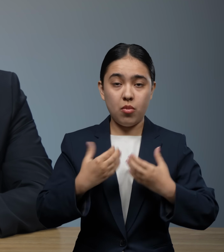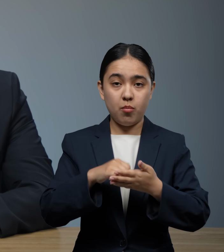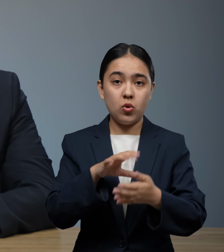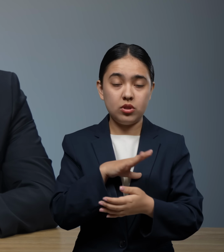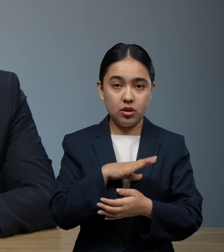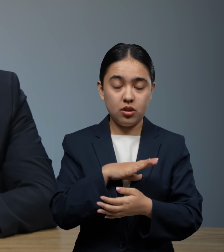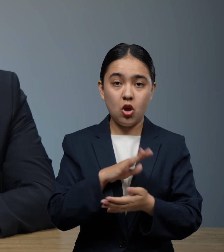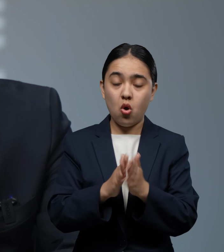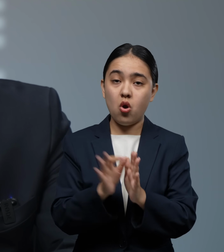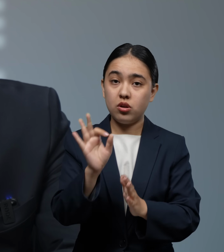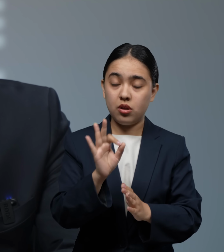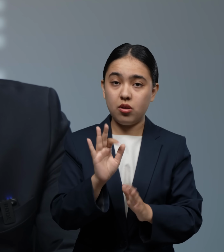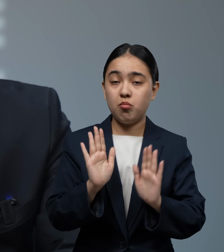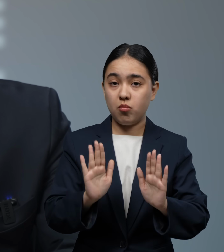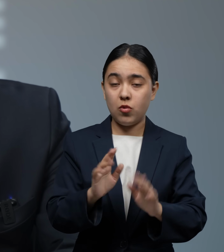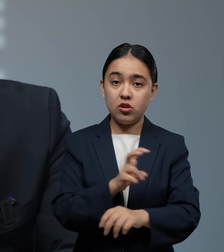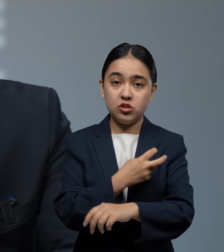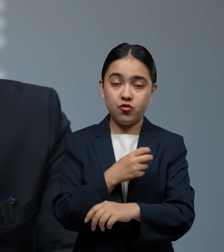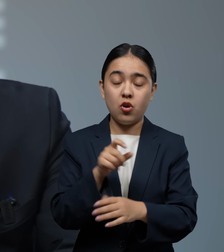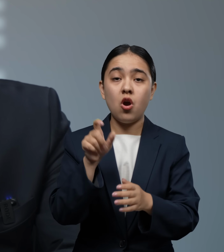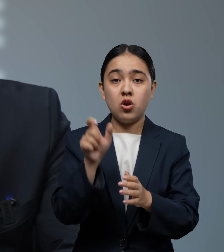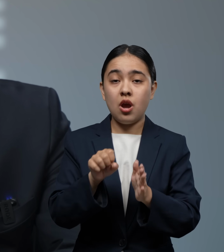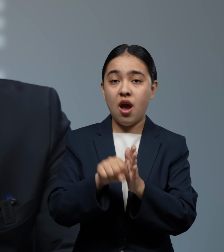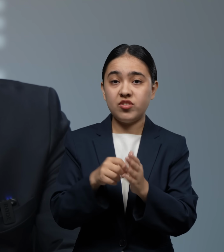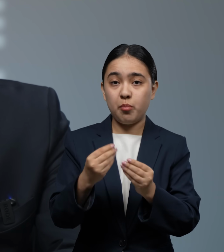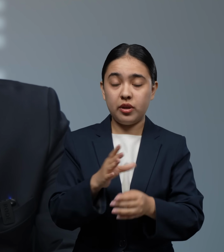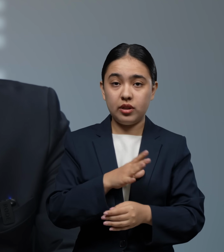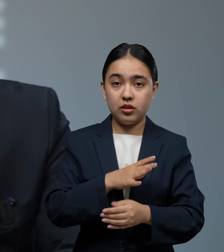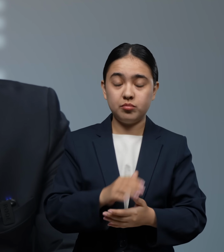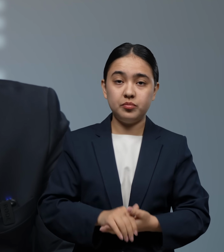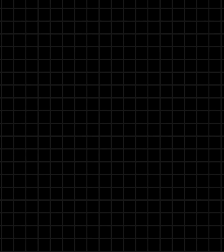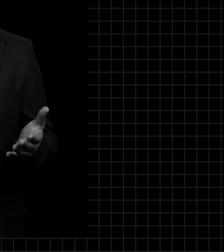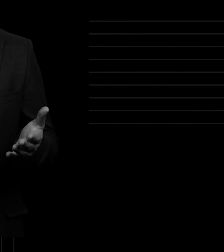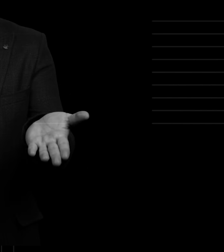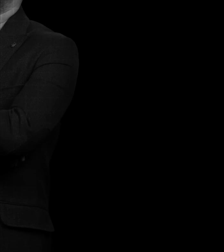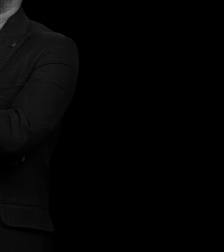xavotirga sabab bo'ldi. Holat uchun bor yo'g'i shifokorga hayfsan berilgan.